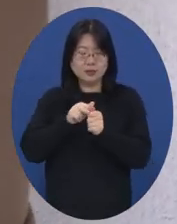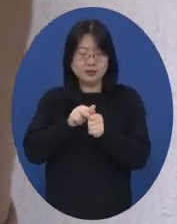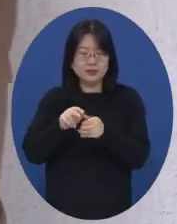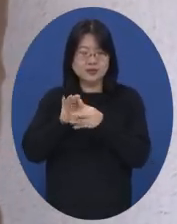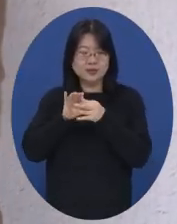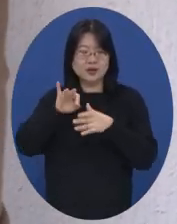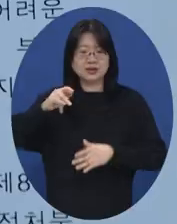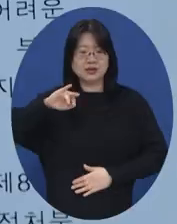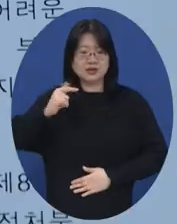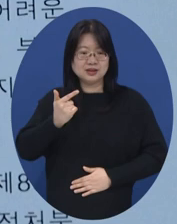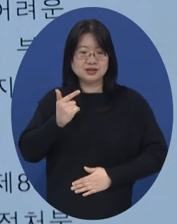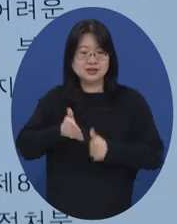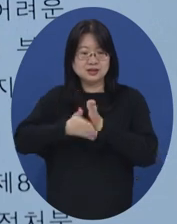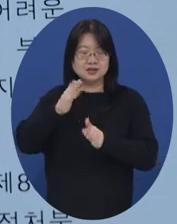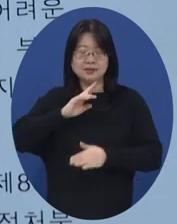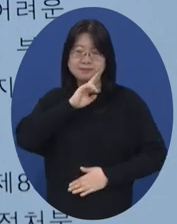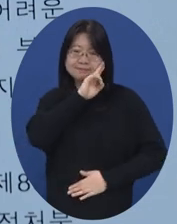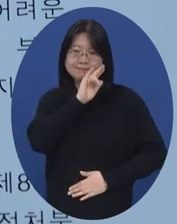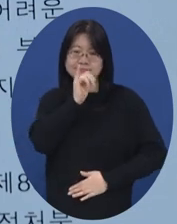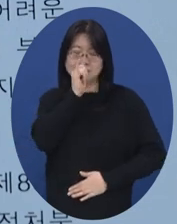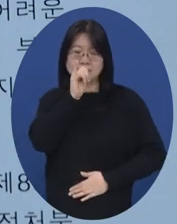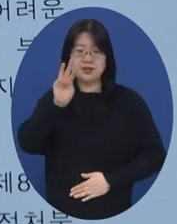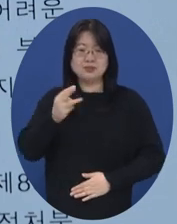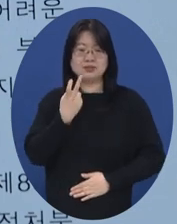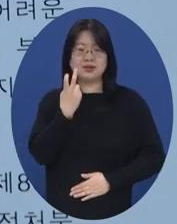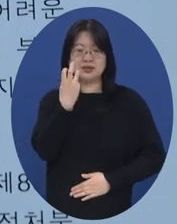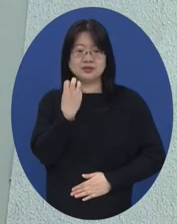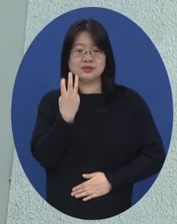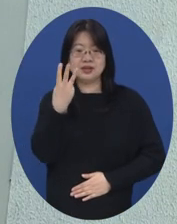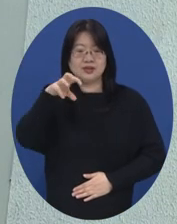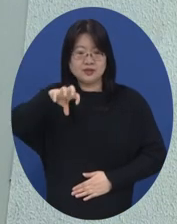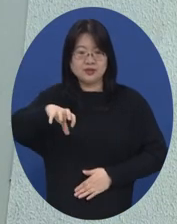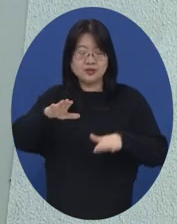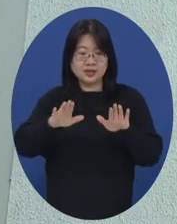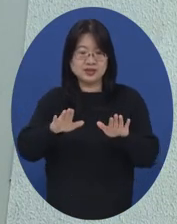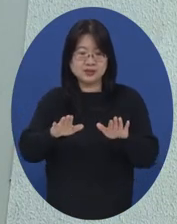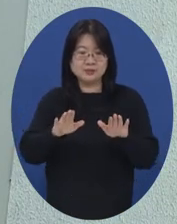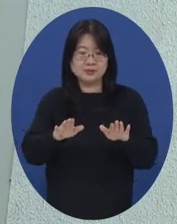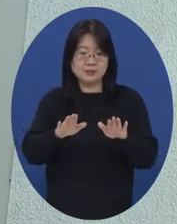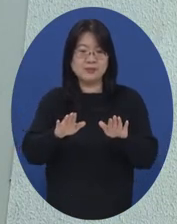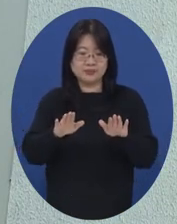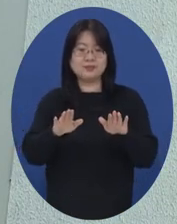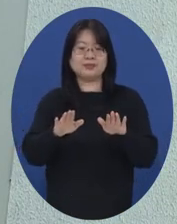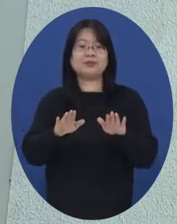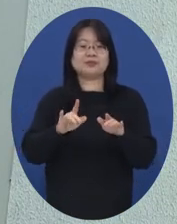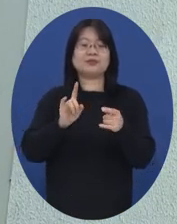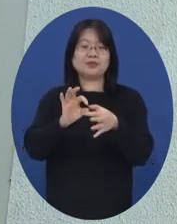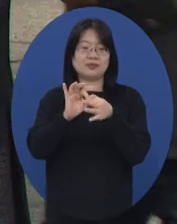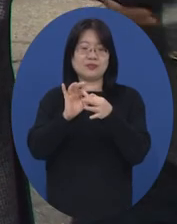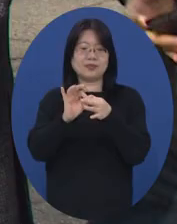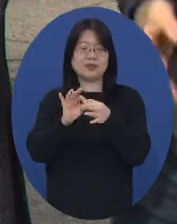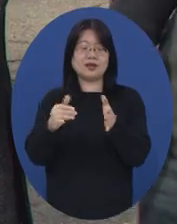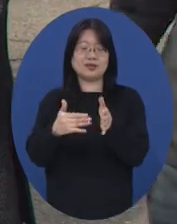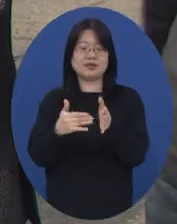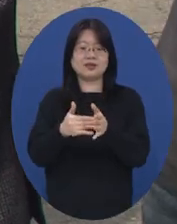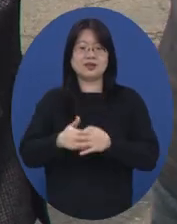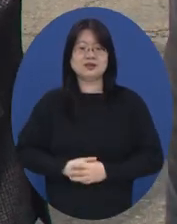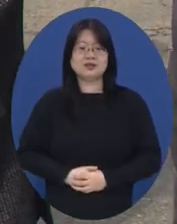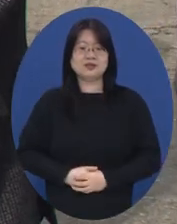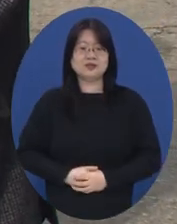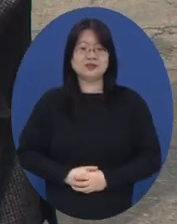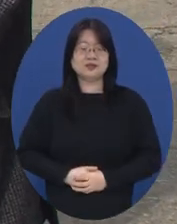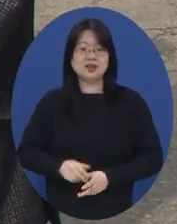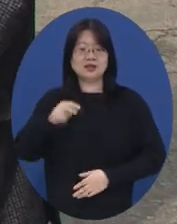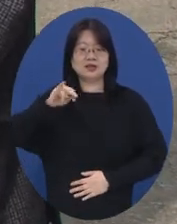통해 신천지 시설로 의심되는 353곳이 이번 행정명령의 집행 대상입니다. 도는 폐쇄